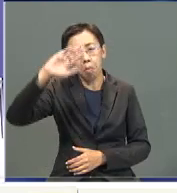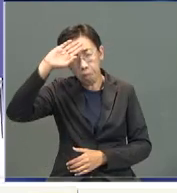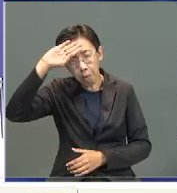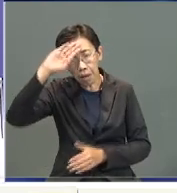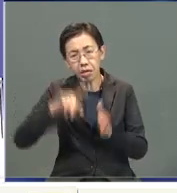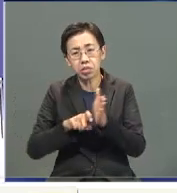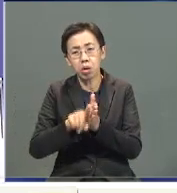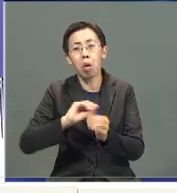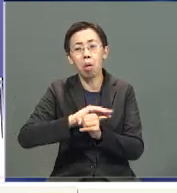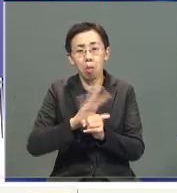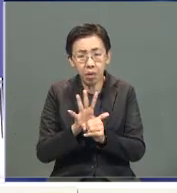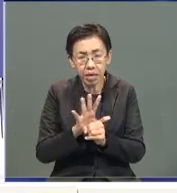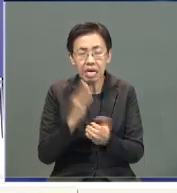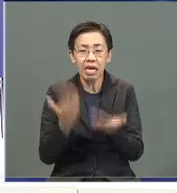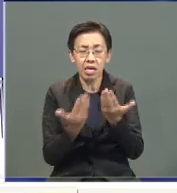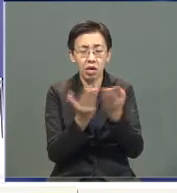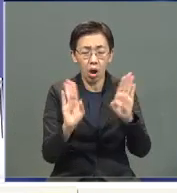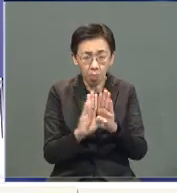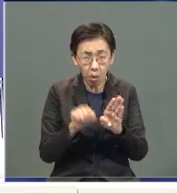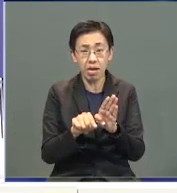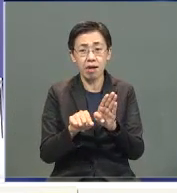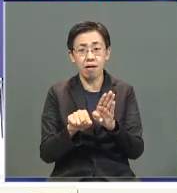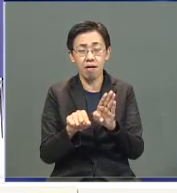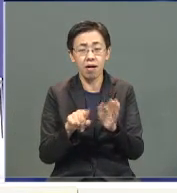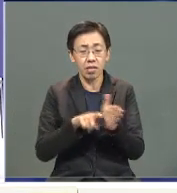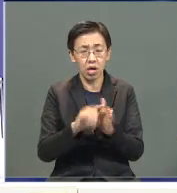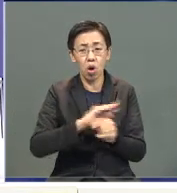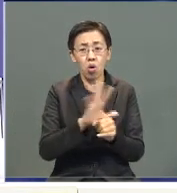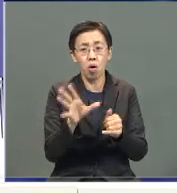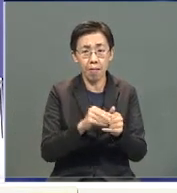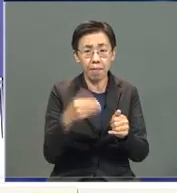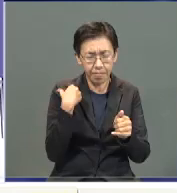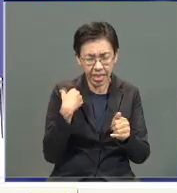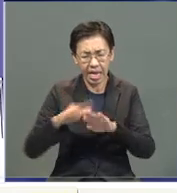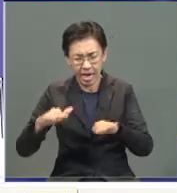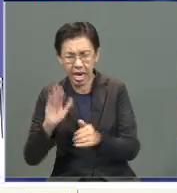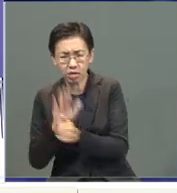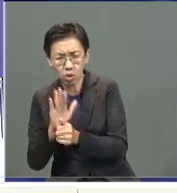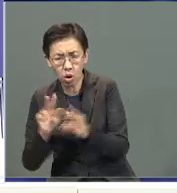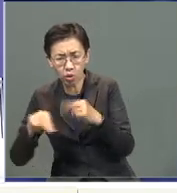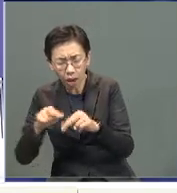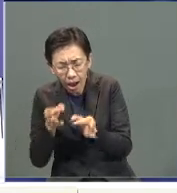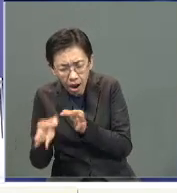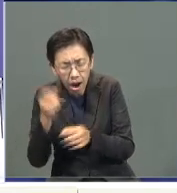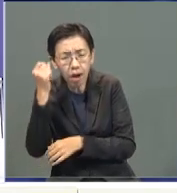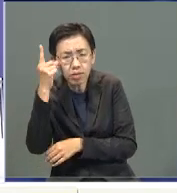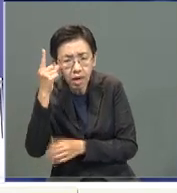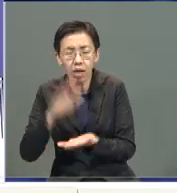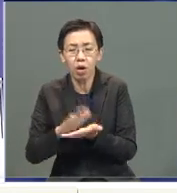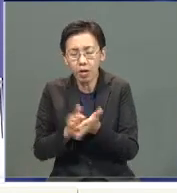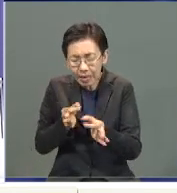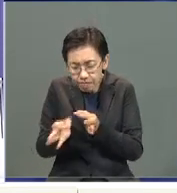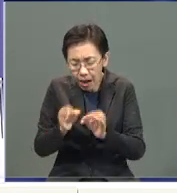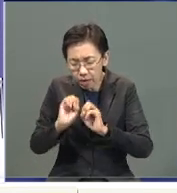โควิดหรือครอบครัวเขาเป็นกลุ่มมีผู้ป่วยทำยังไงเขาจะได้รับการดูแลและได้รับความเข้าใจจากในโรงเรียนแล้ว